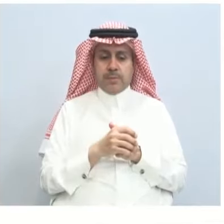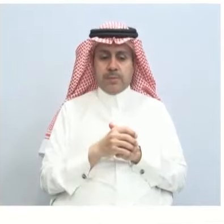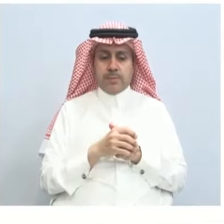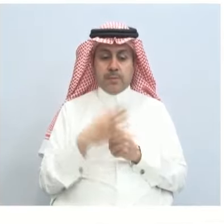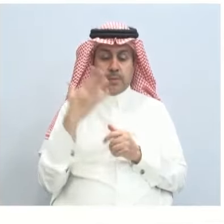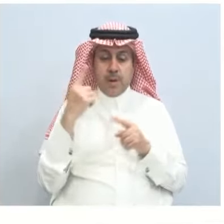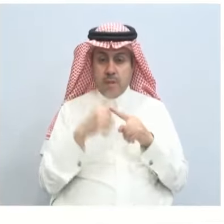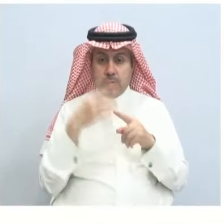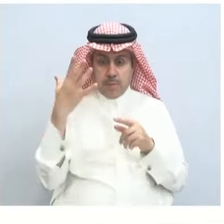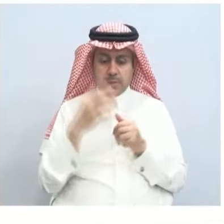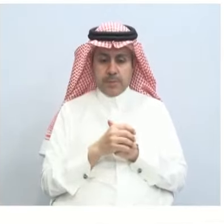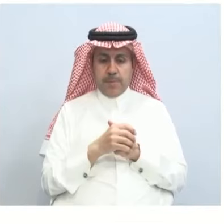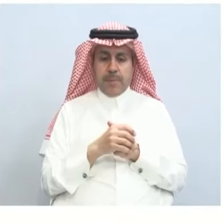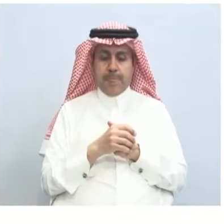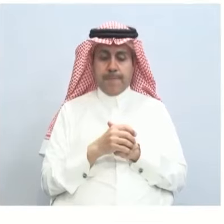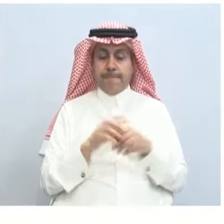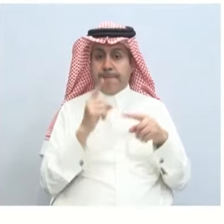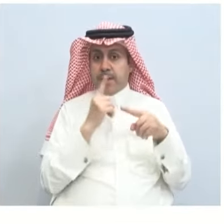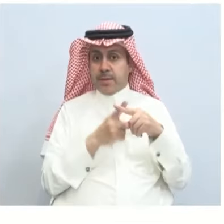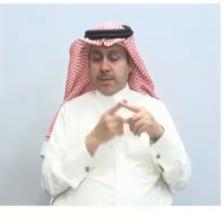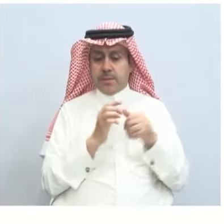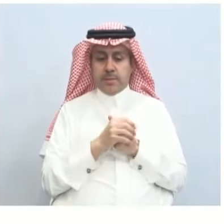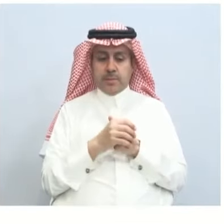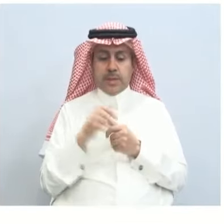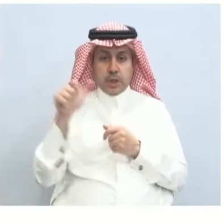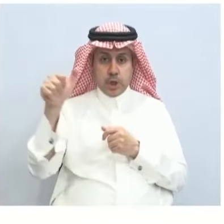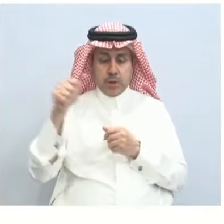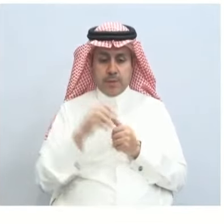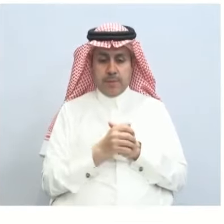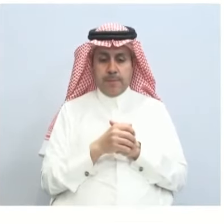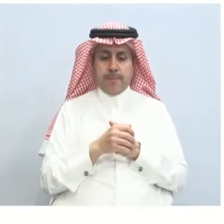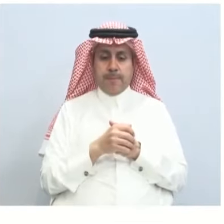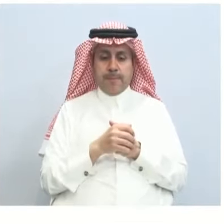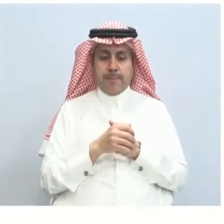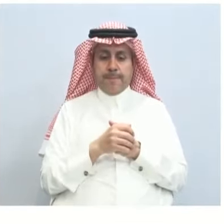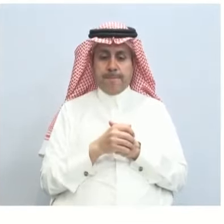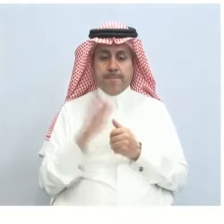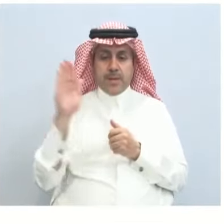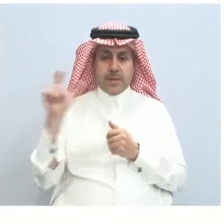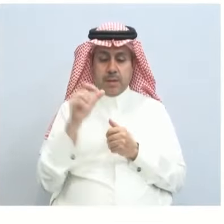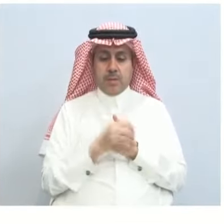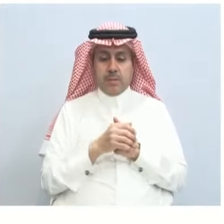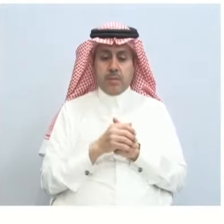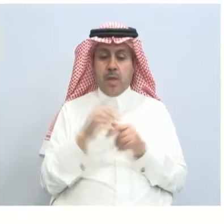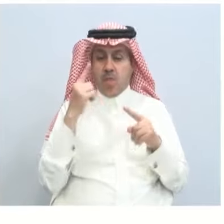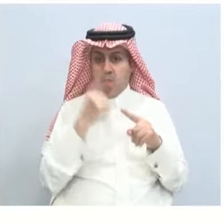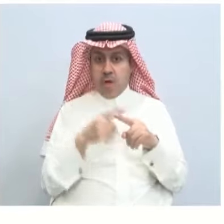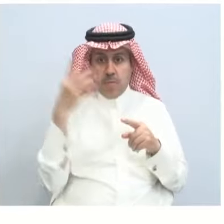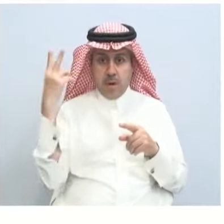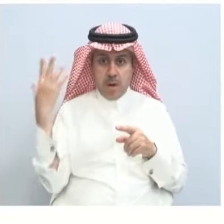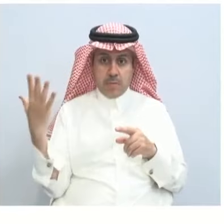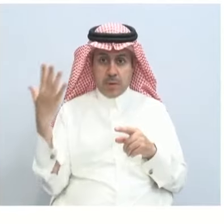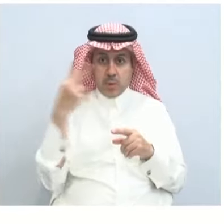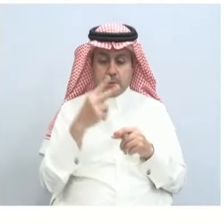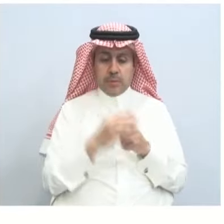في 5 زائدا 60 في ساين 25